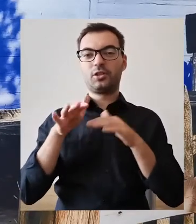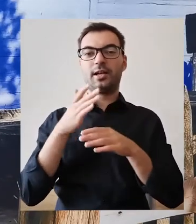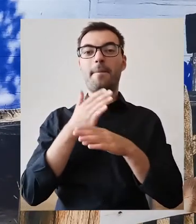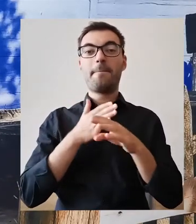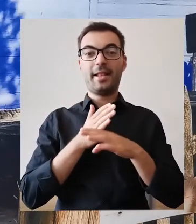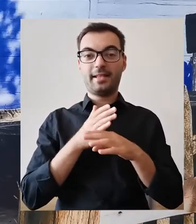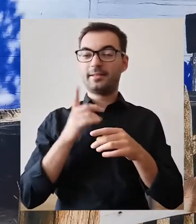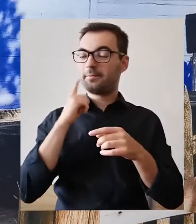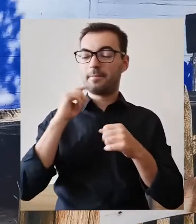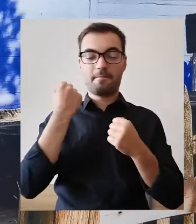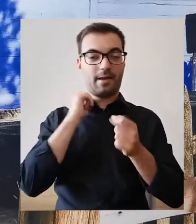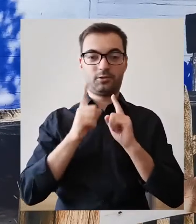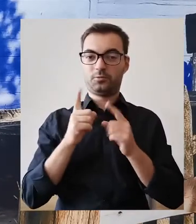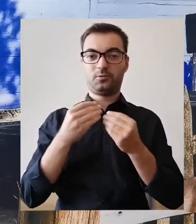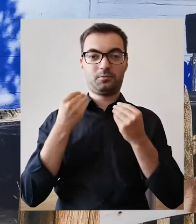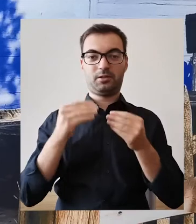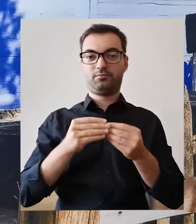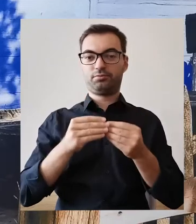fantastycznie